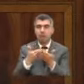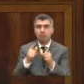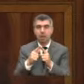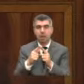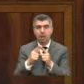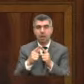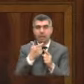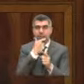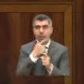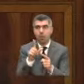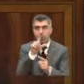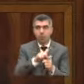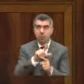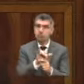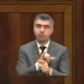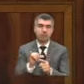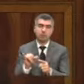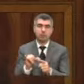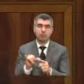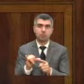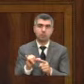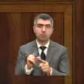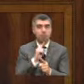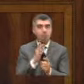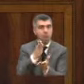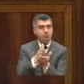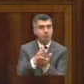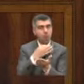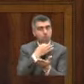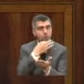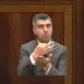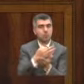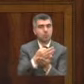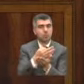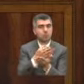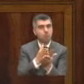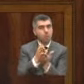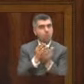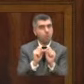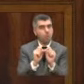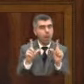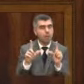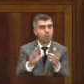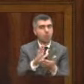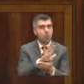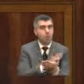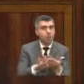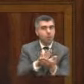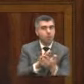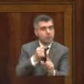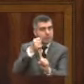شي. نتذكروا في مسائل موضوعيه، الا كاين شي مسائل شي اقتراحات باش يمكننا